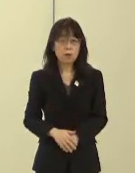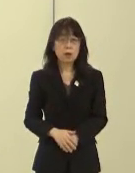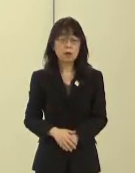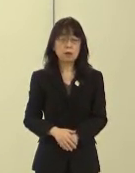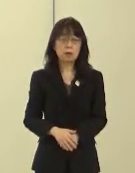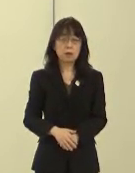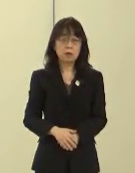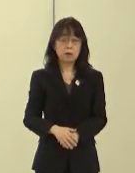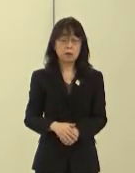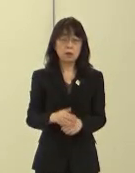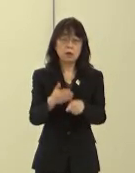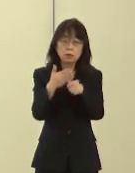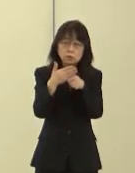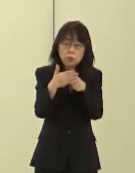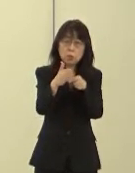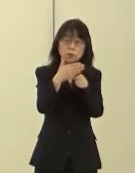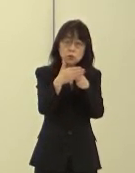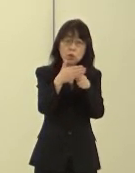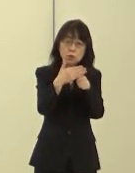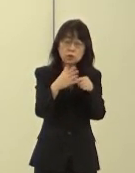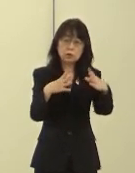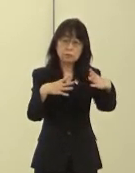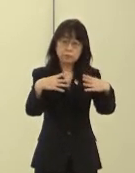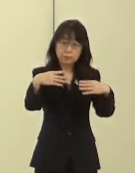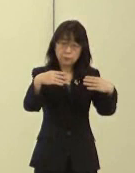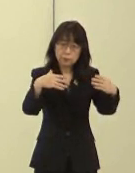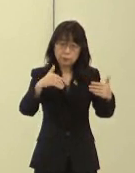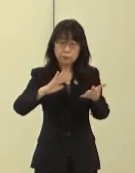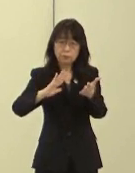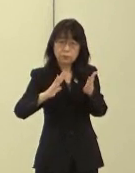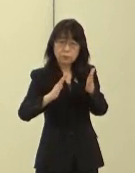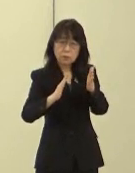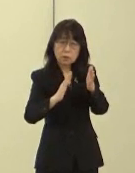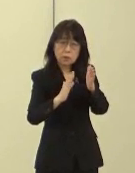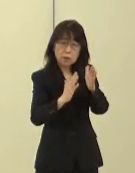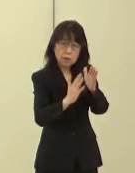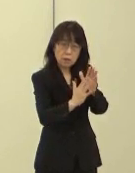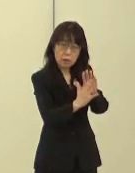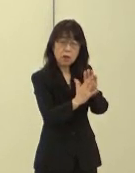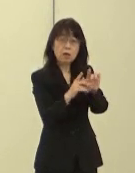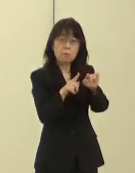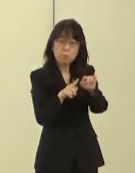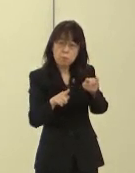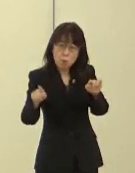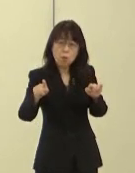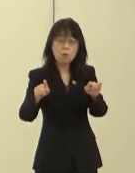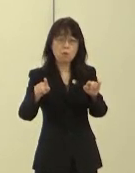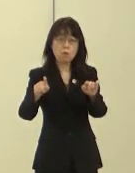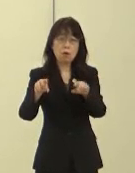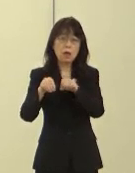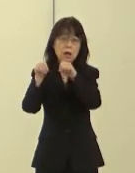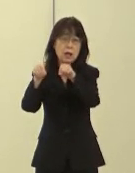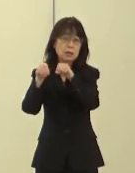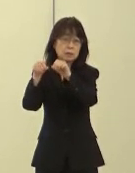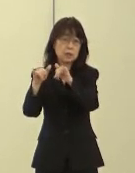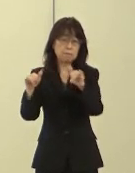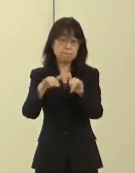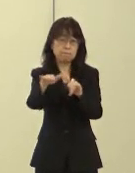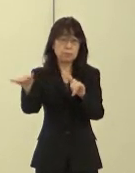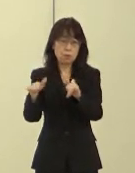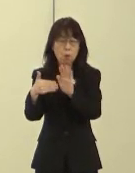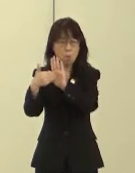々に解除をしていきながら、一方で、この感染の防止に努めていく